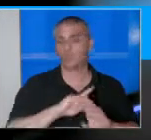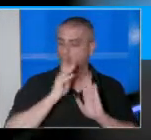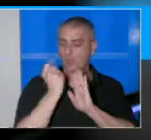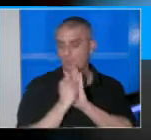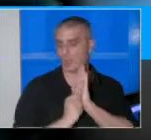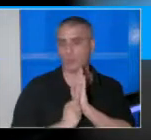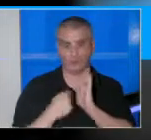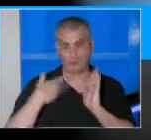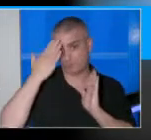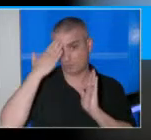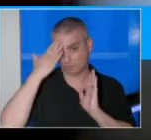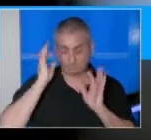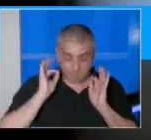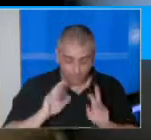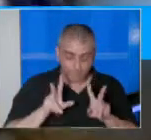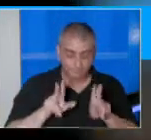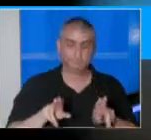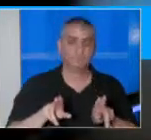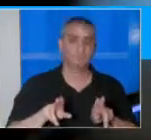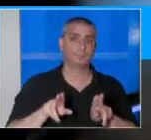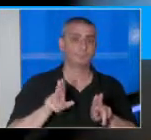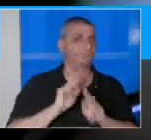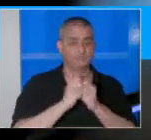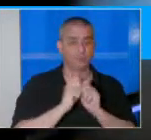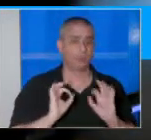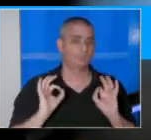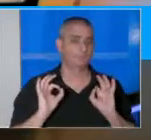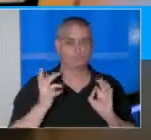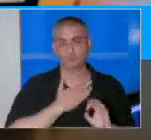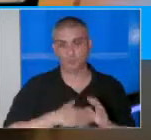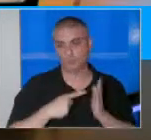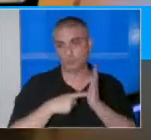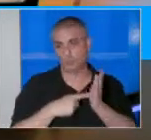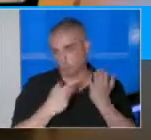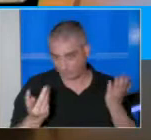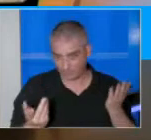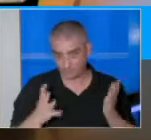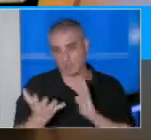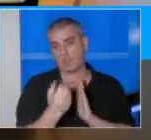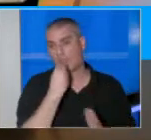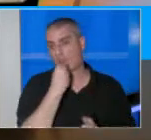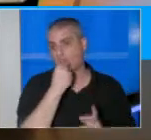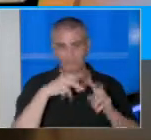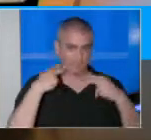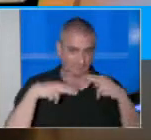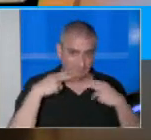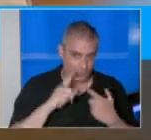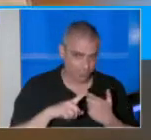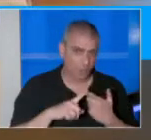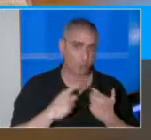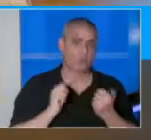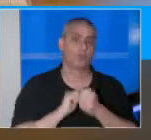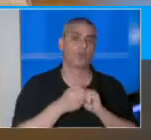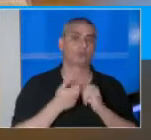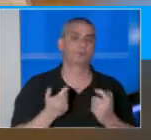תקנות הסגר שאנחנו מכירים, ממש אותו הדבר, בלי שינויים שרצו, למשל, איסוף של האמזון